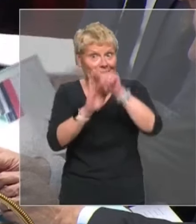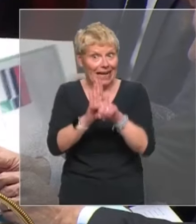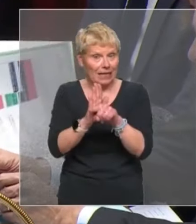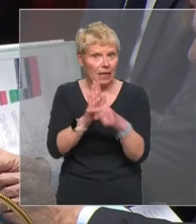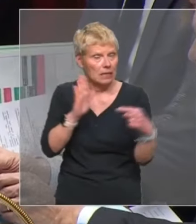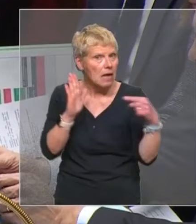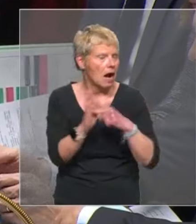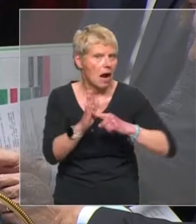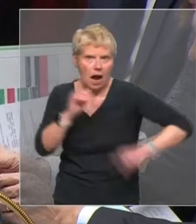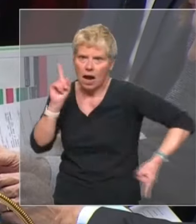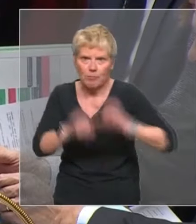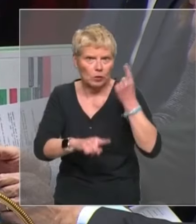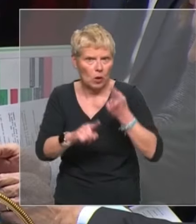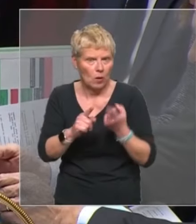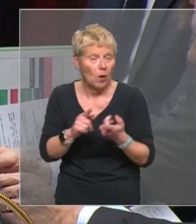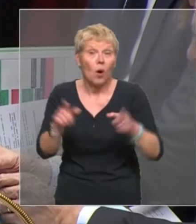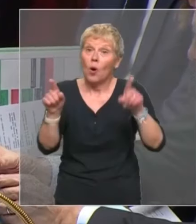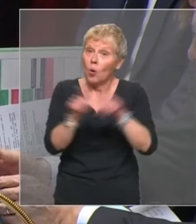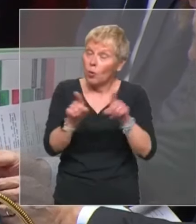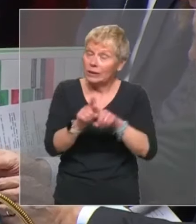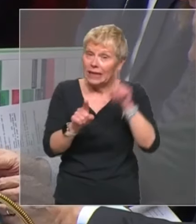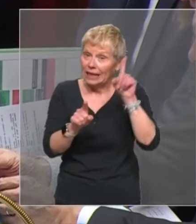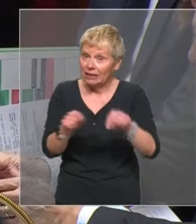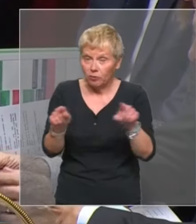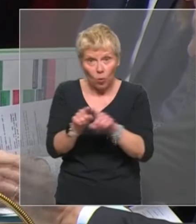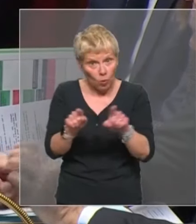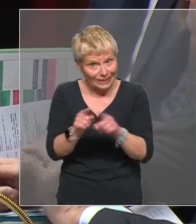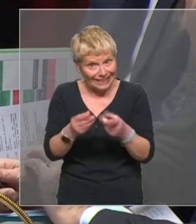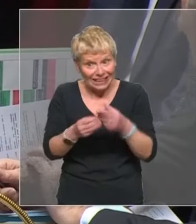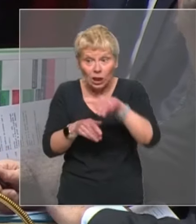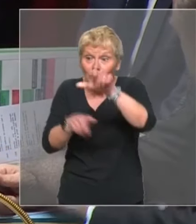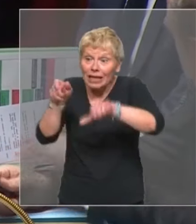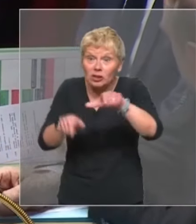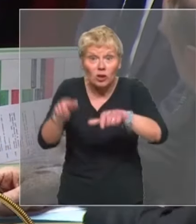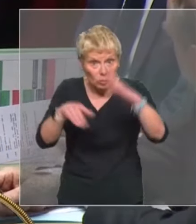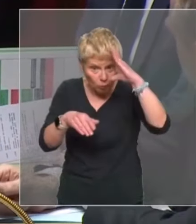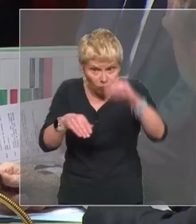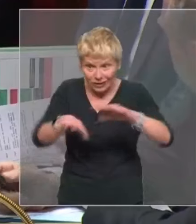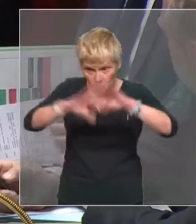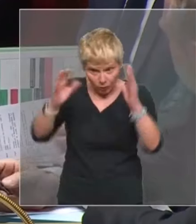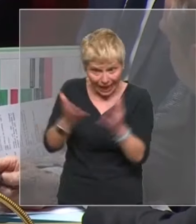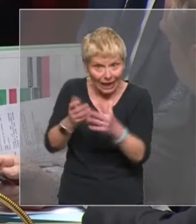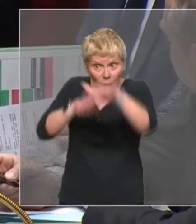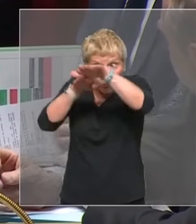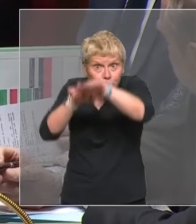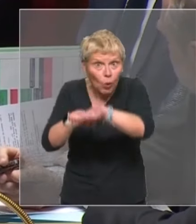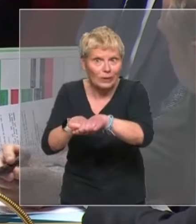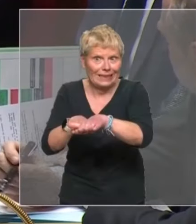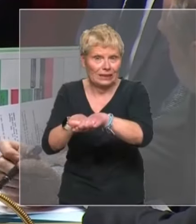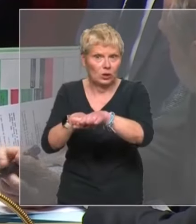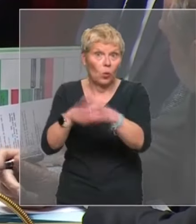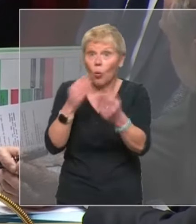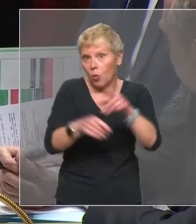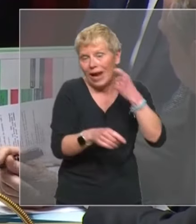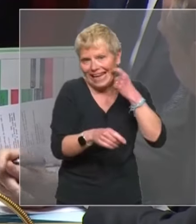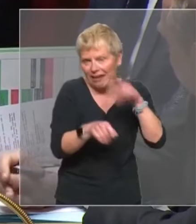absolument essentiel il faut également que nous puissions assurer la protection de l'ensemble des acteurs éducatifs et des